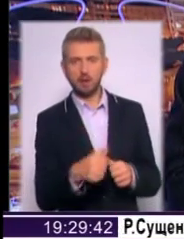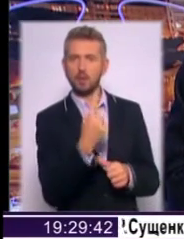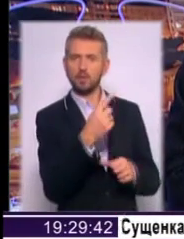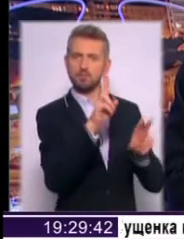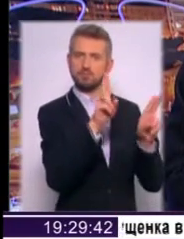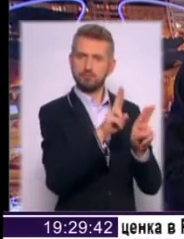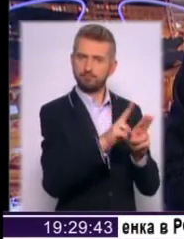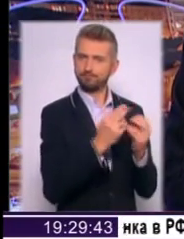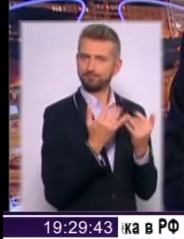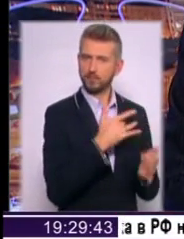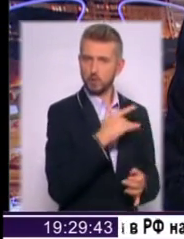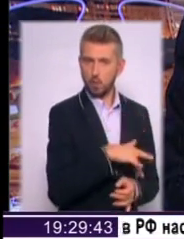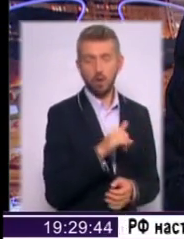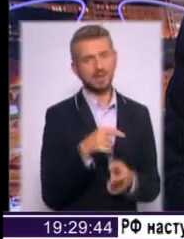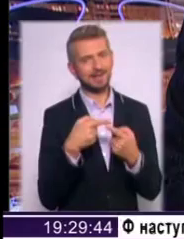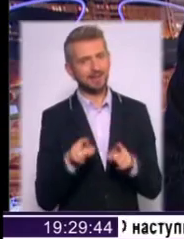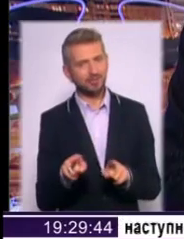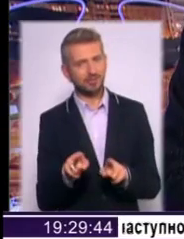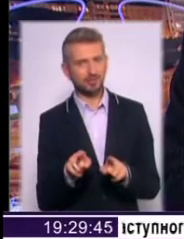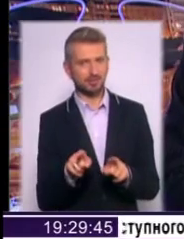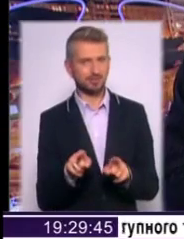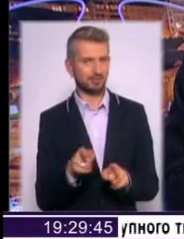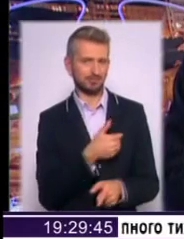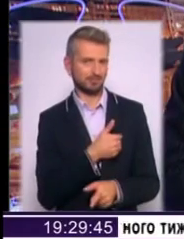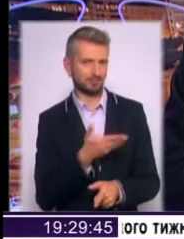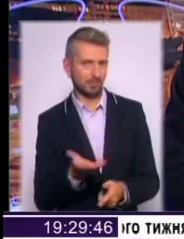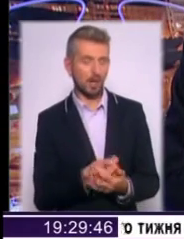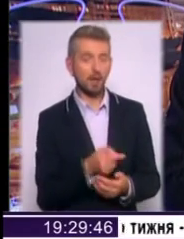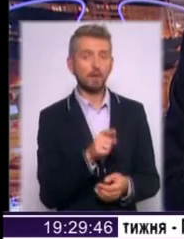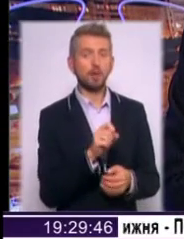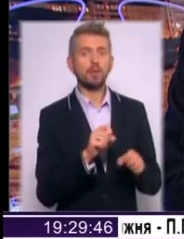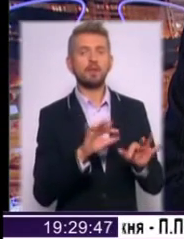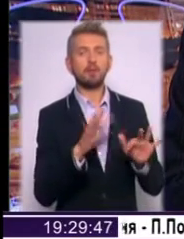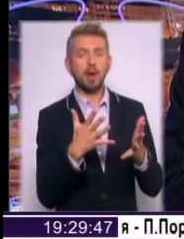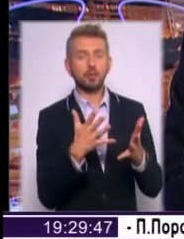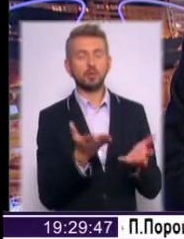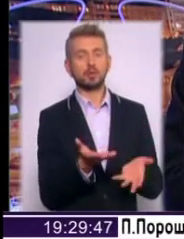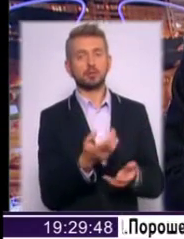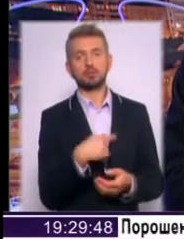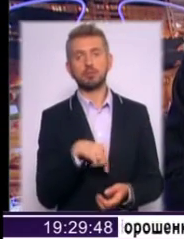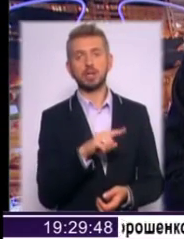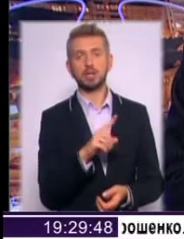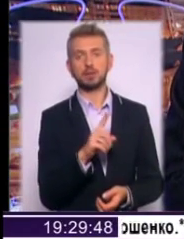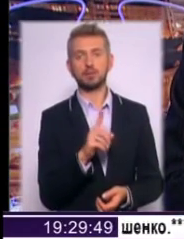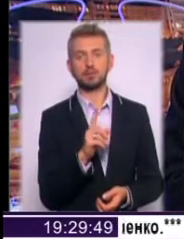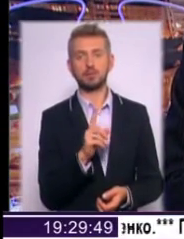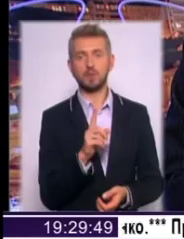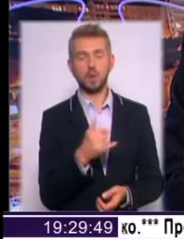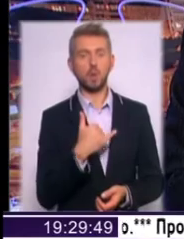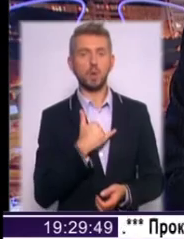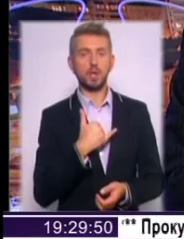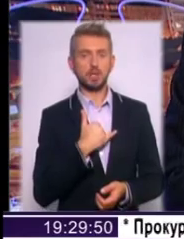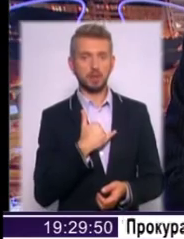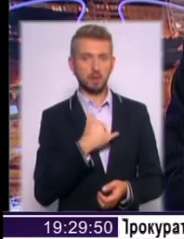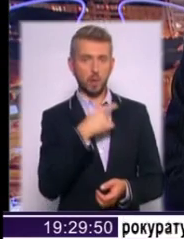інші речі. Тобто це в даному випадку, звичайно, що ми... У нас веде